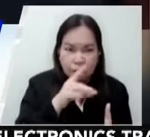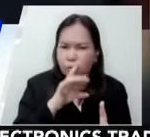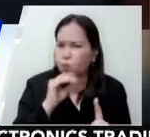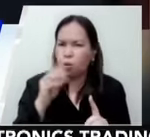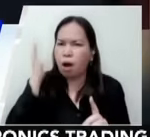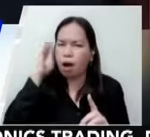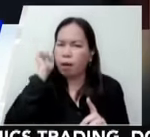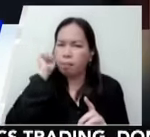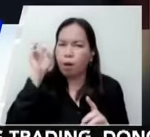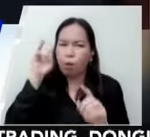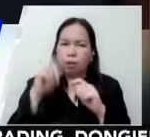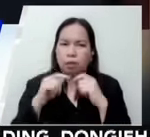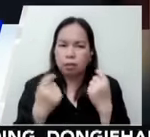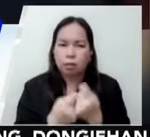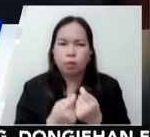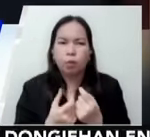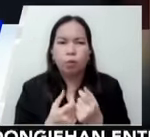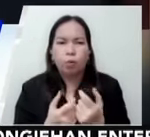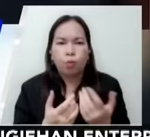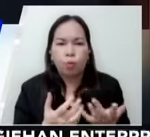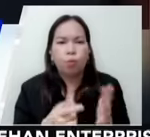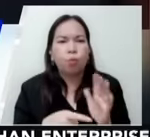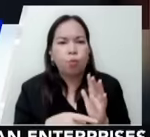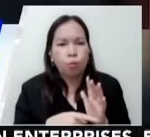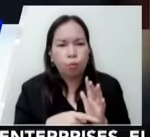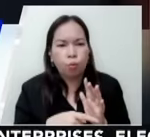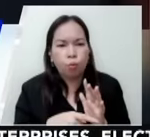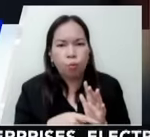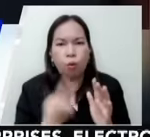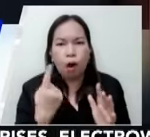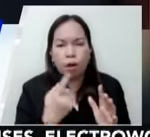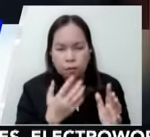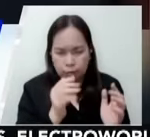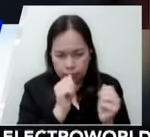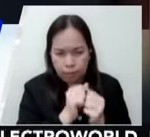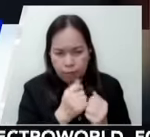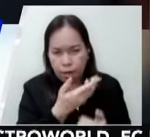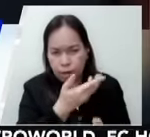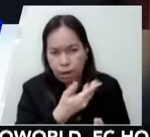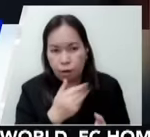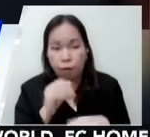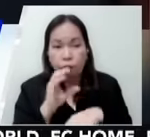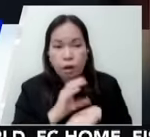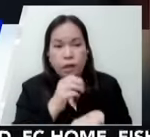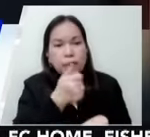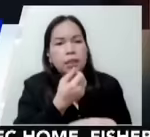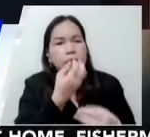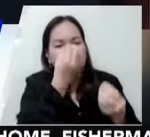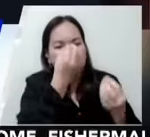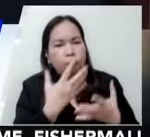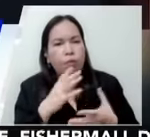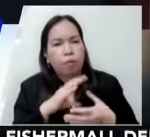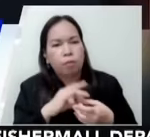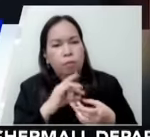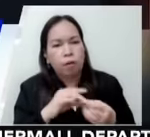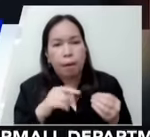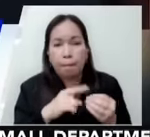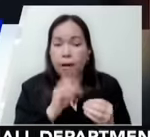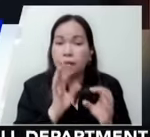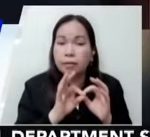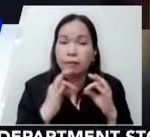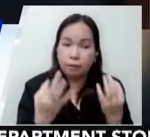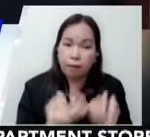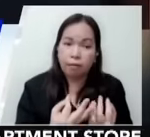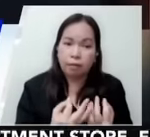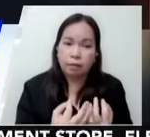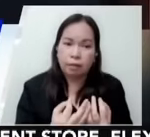siya na inaya magsimba ko nun, gawa po ng may nakwento po siya sa akin regarding po sa family niya, na ganito, ganyan. And